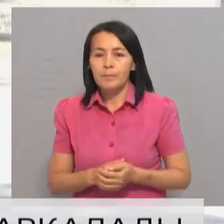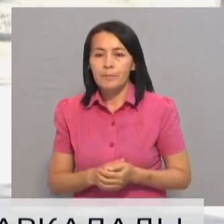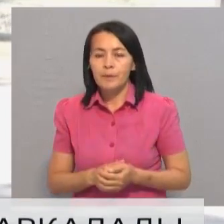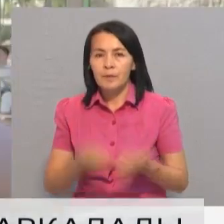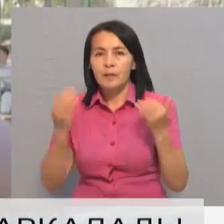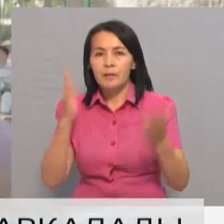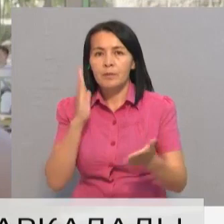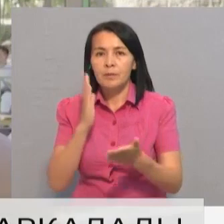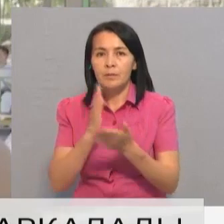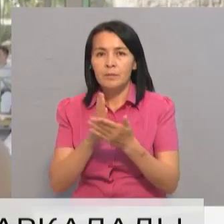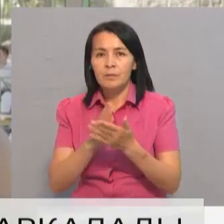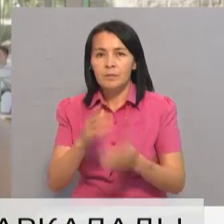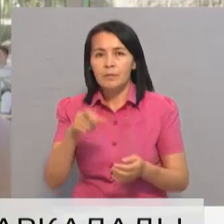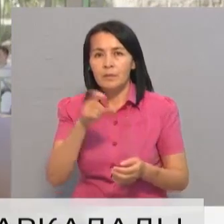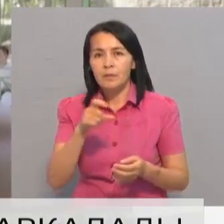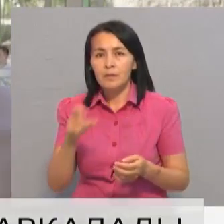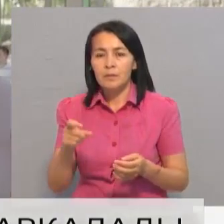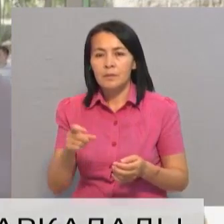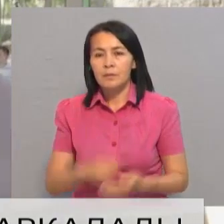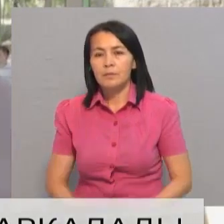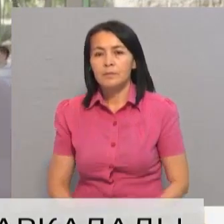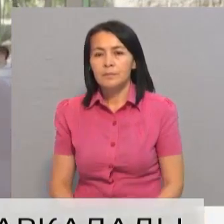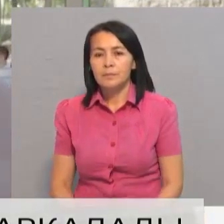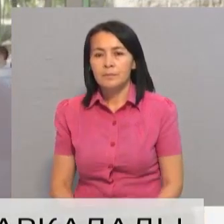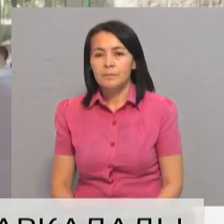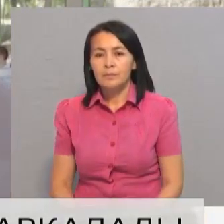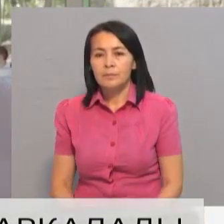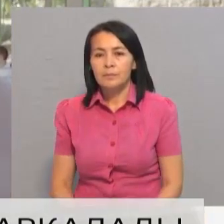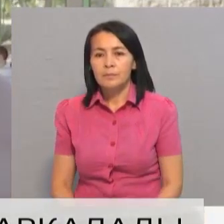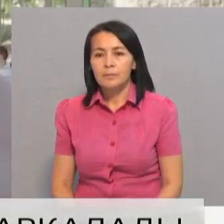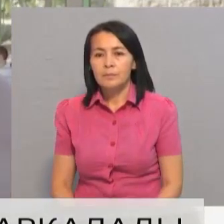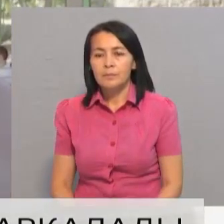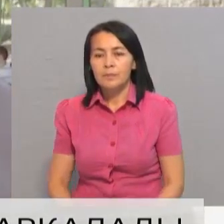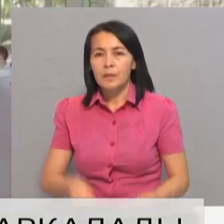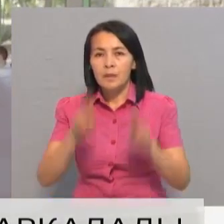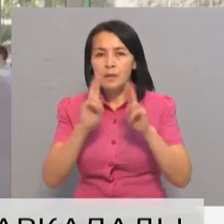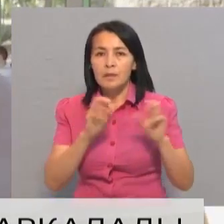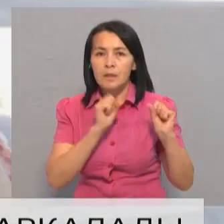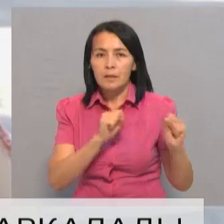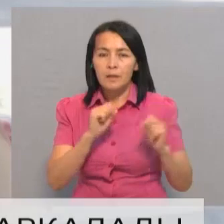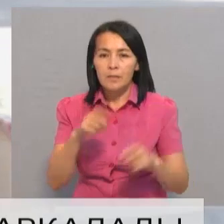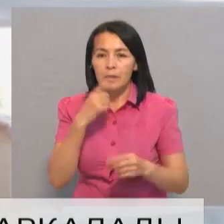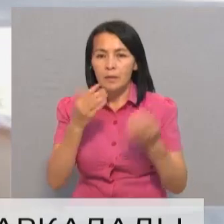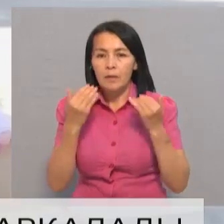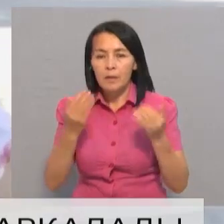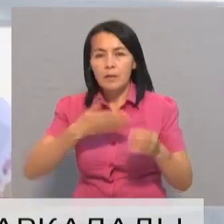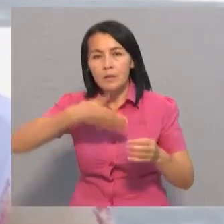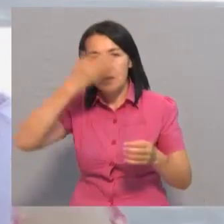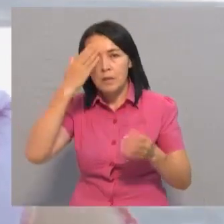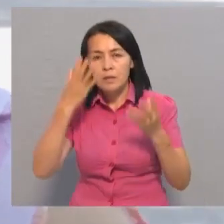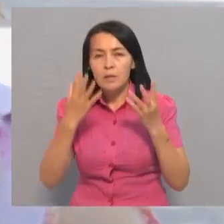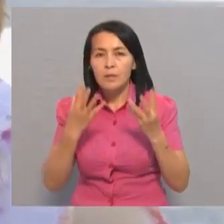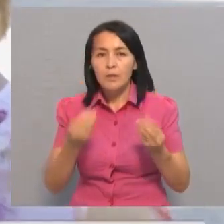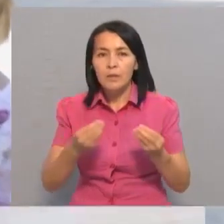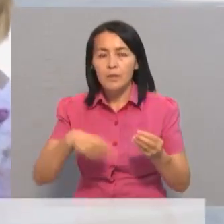шомылатын жерге шомылам. Адамдарға барлық нені сақтап жүріңдер, абай болыңдар деп айтатын. Қазір мына жаздыгүні ғой, бәрі